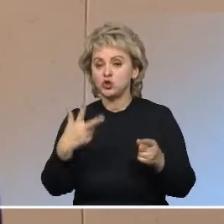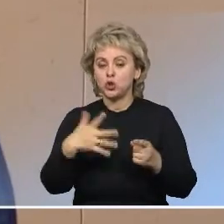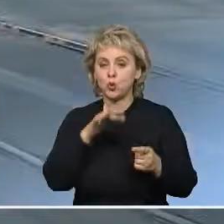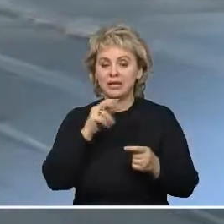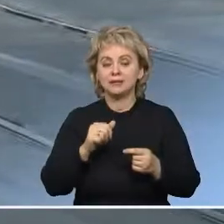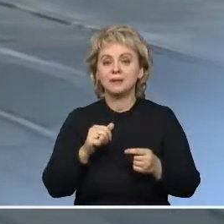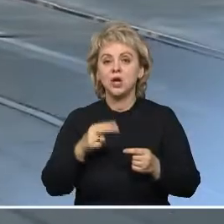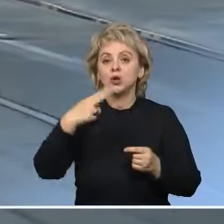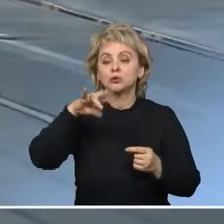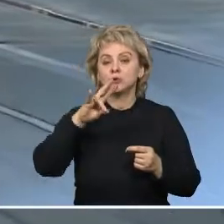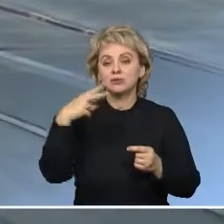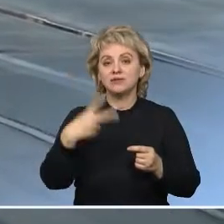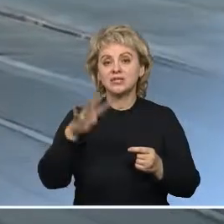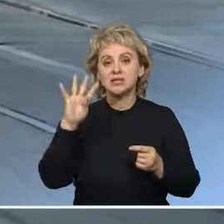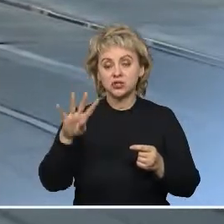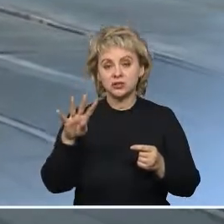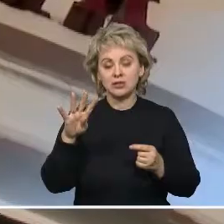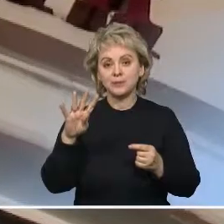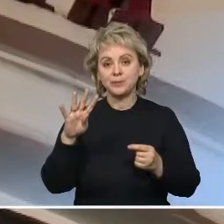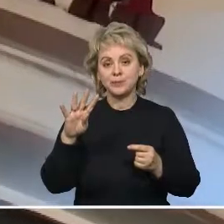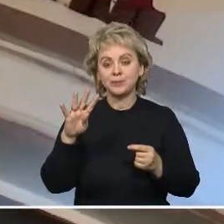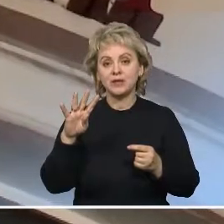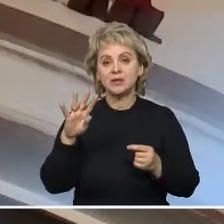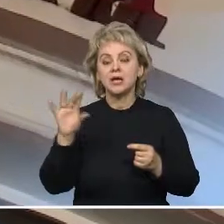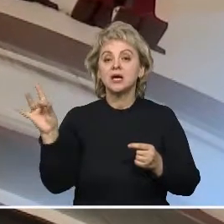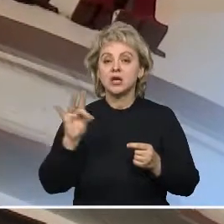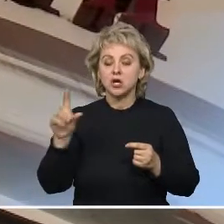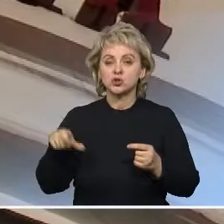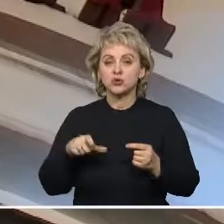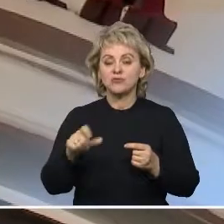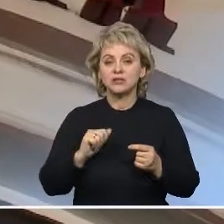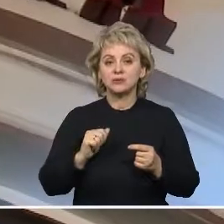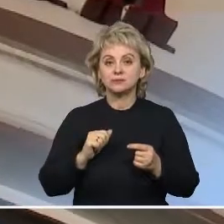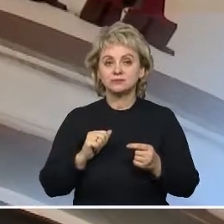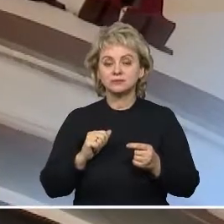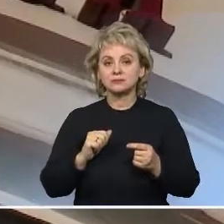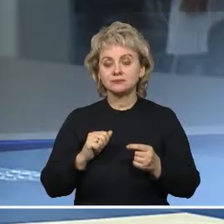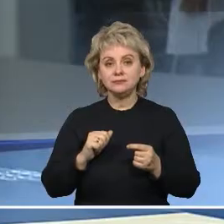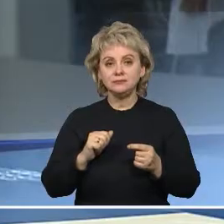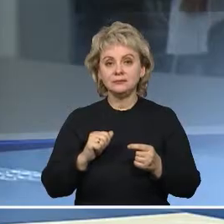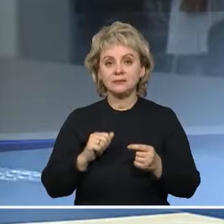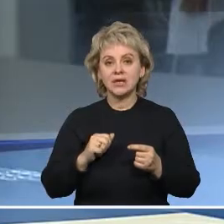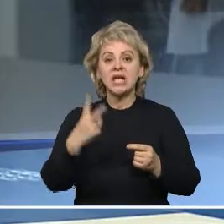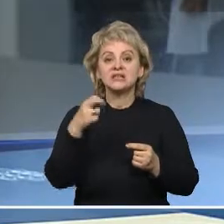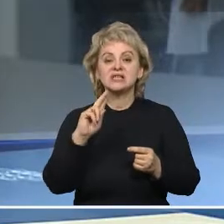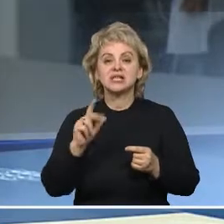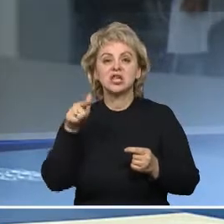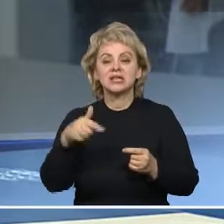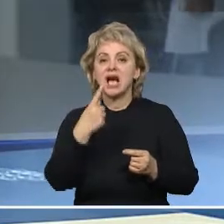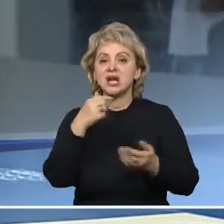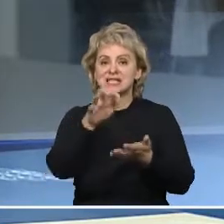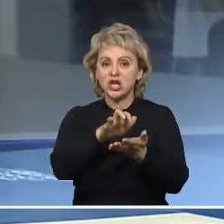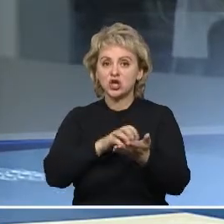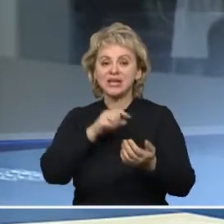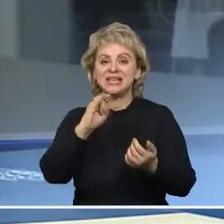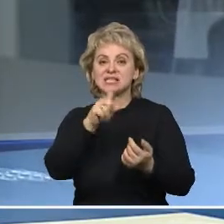3 лет. Мария Филинкова, Екатерина Лободина, Сергей Вишняков, Дон-24, Ростов-на-Дону. 200 килограммов красной